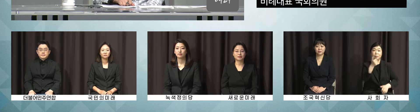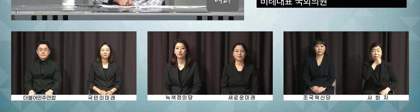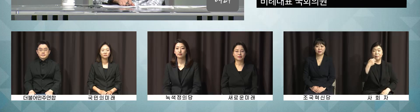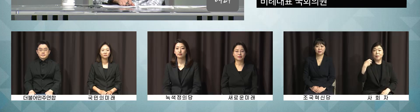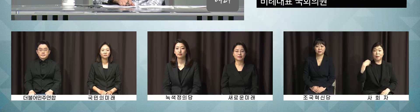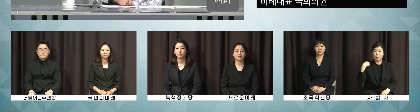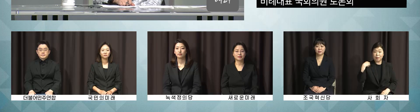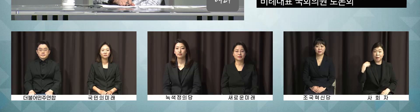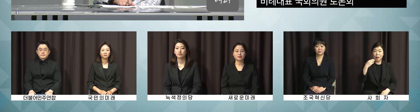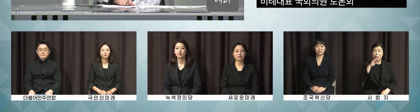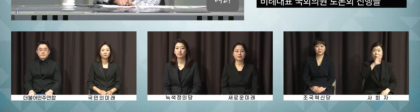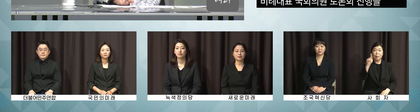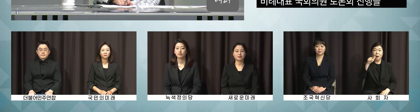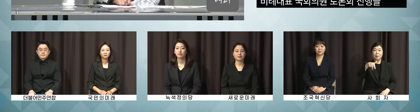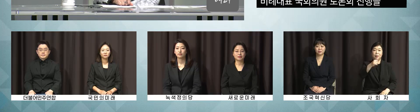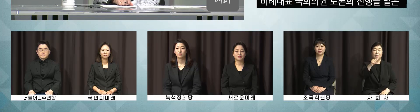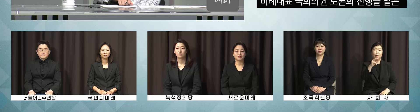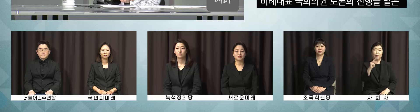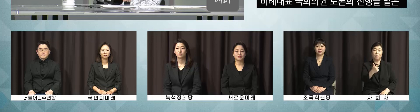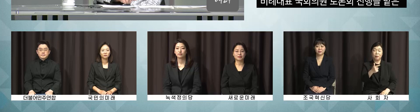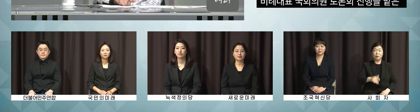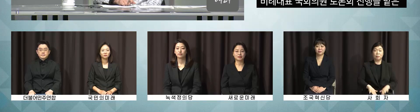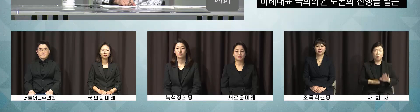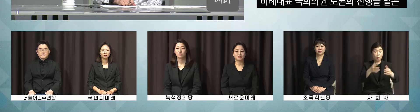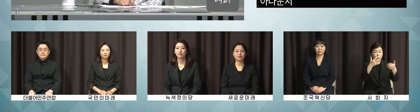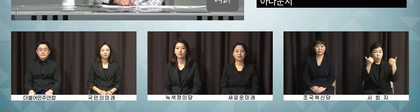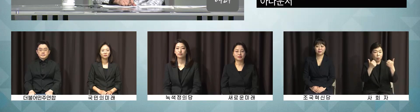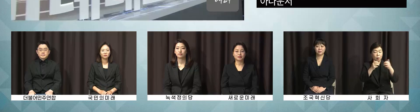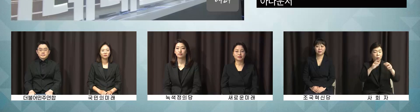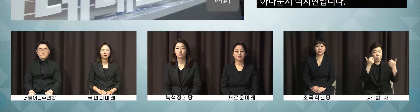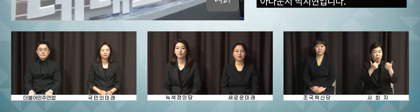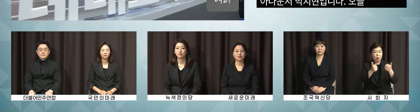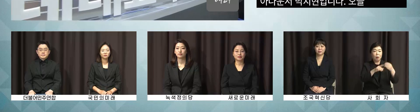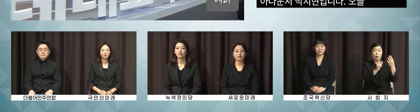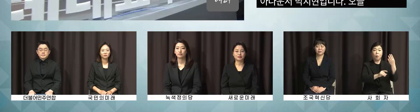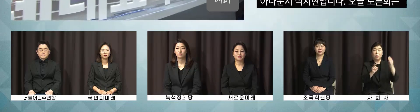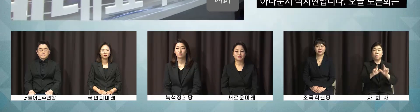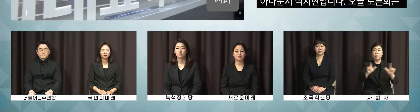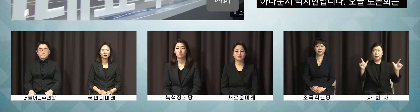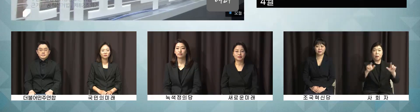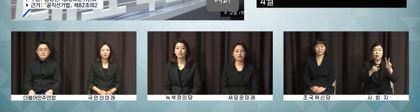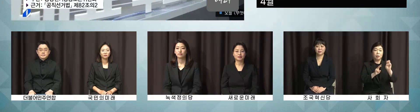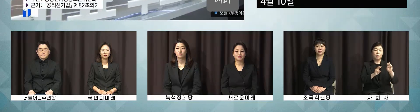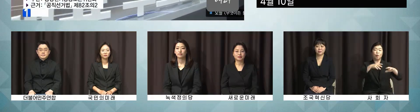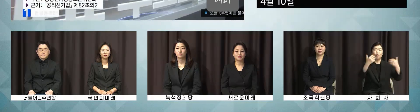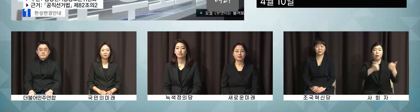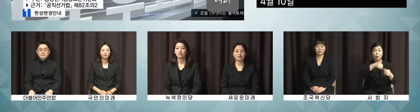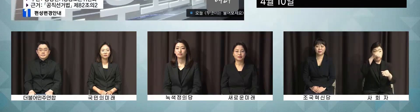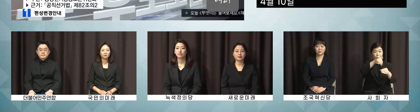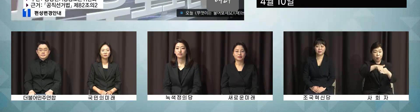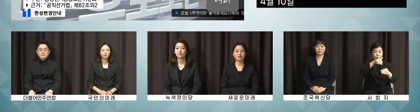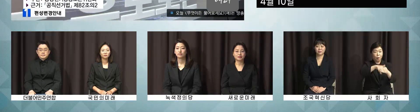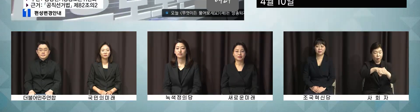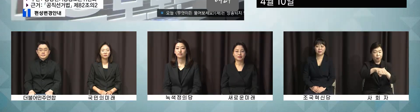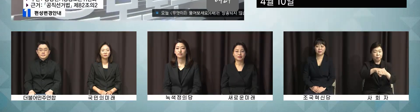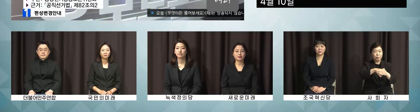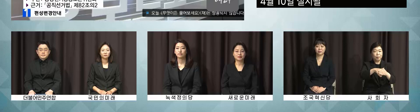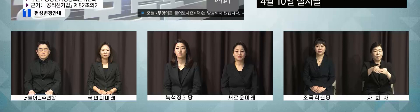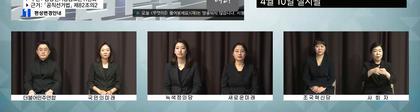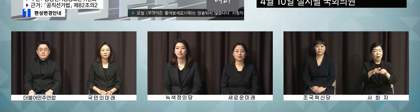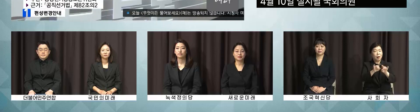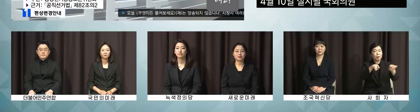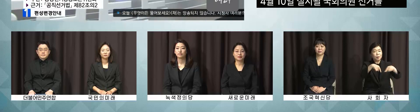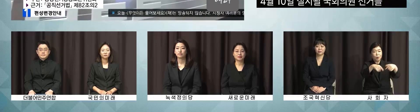맡은 아나운서 박지연입니다. 오늘 토론회는 4월 10일 실시될 제22대 국회의원 선거를 앞두고